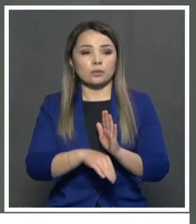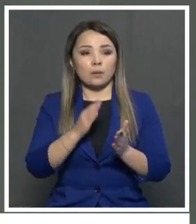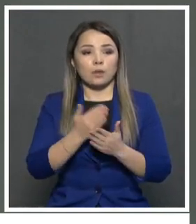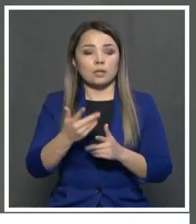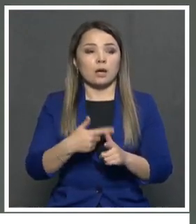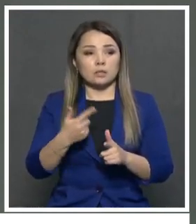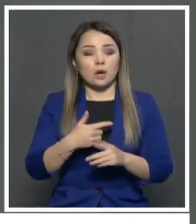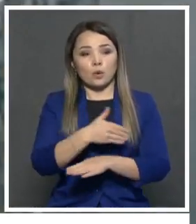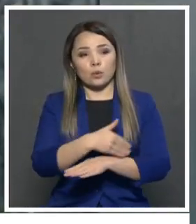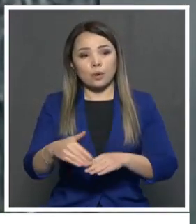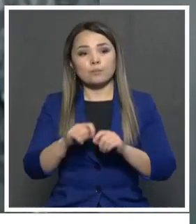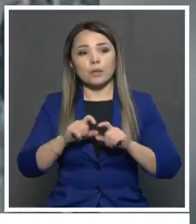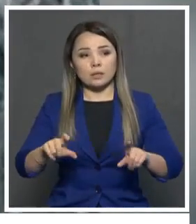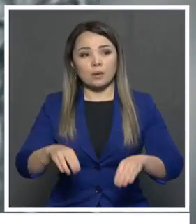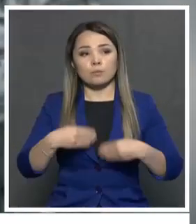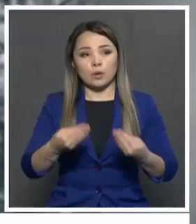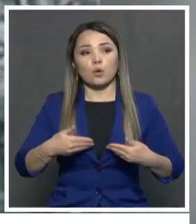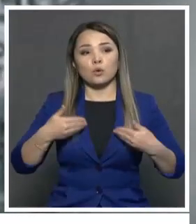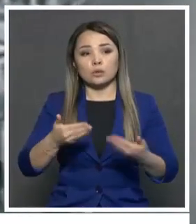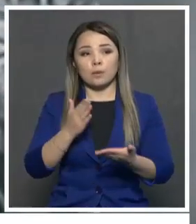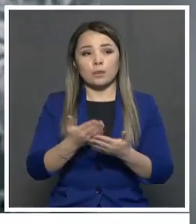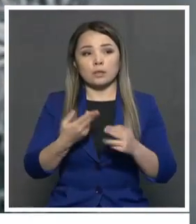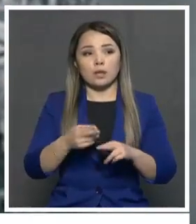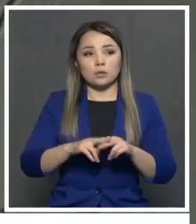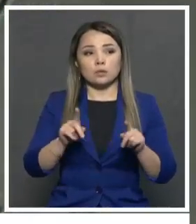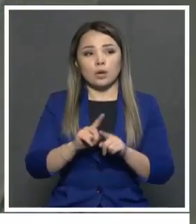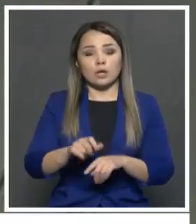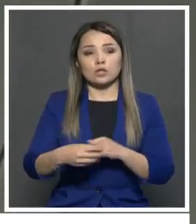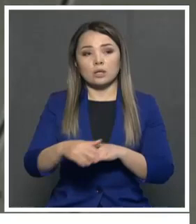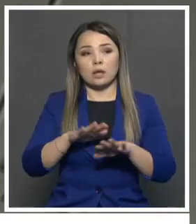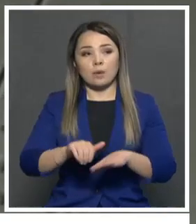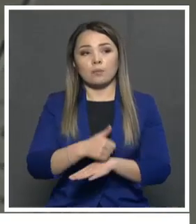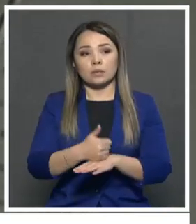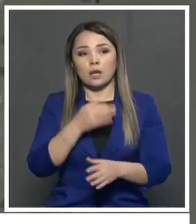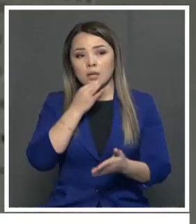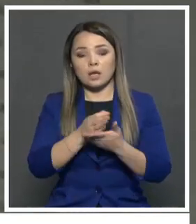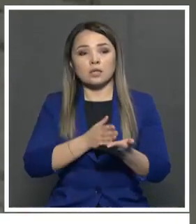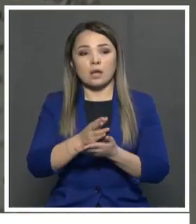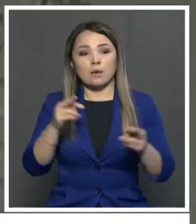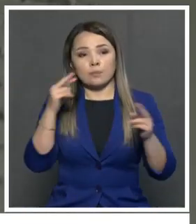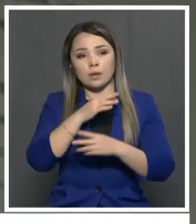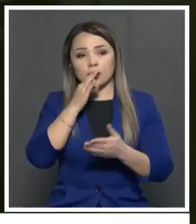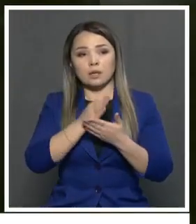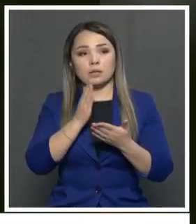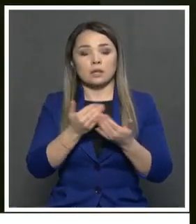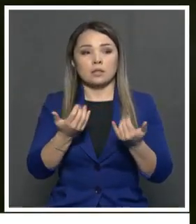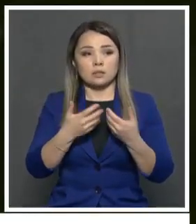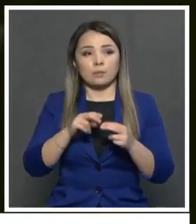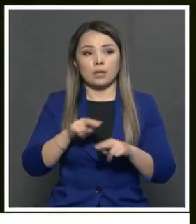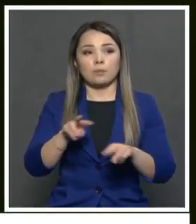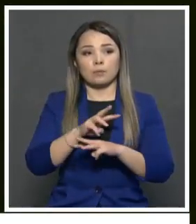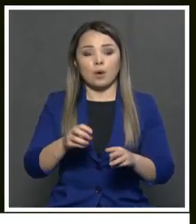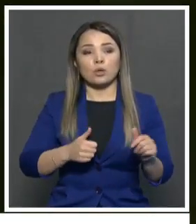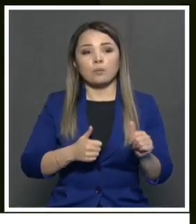солардың есімдерін көшелерге, мектептерге беру ұсынылған. Бірақ жергілікті басшылардың жауаптары жалтарма. Бұл саяси қателік деген Қазыбек Ися